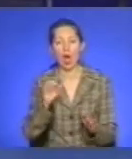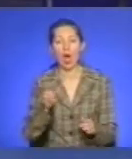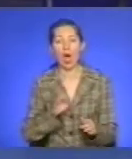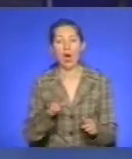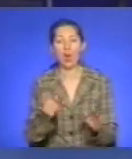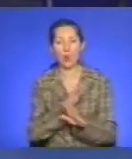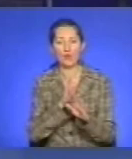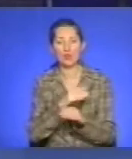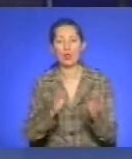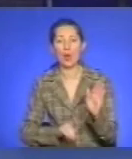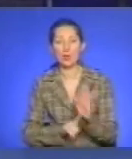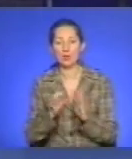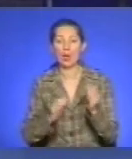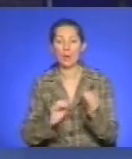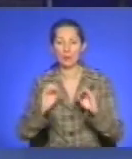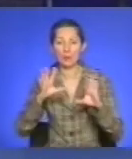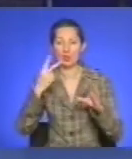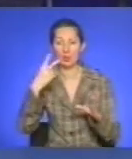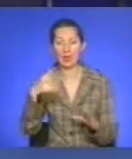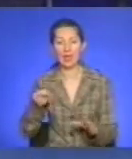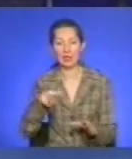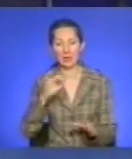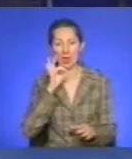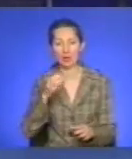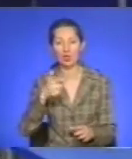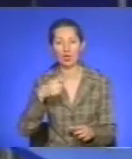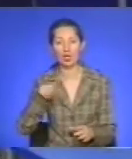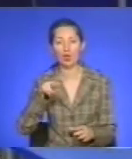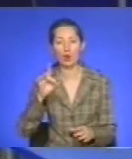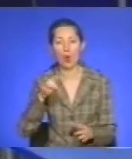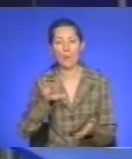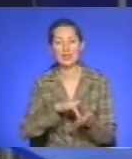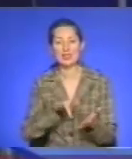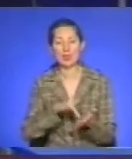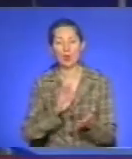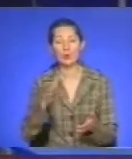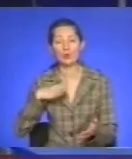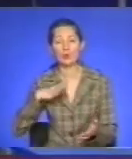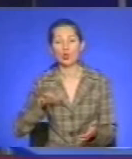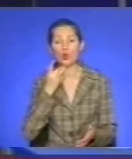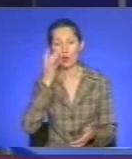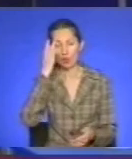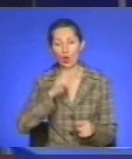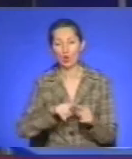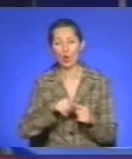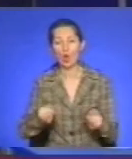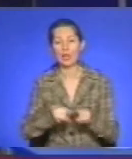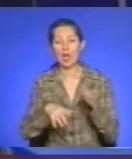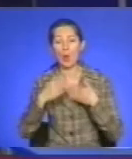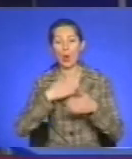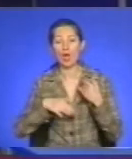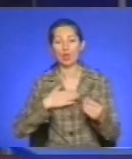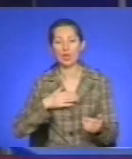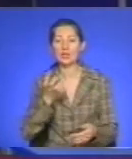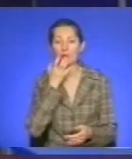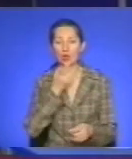підвищуватися з 25 липня, кажуть у гідрометцентрі. Тож будемо сподіватися, що літо скоро таки порадує нас теплом.